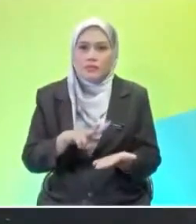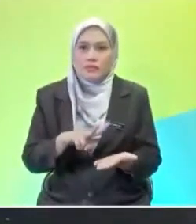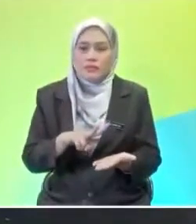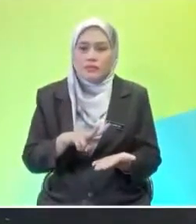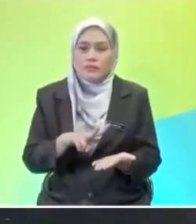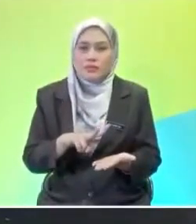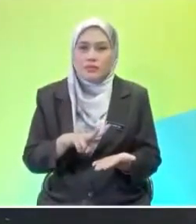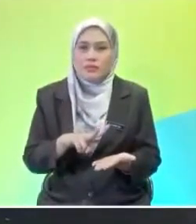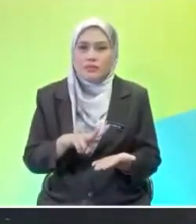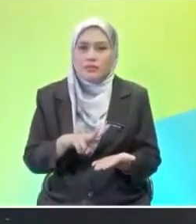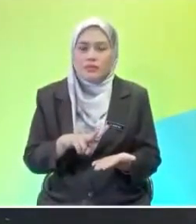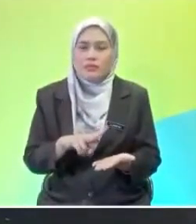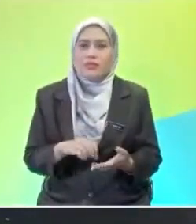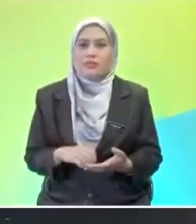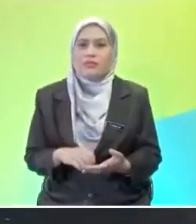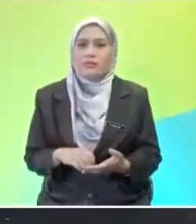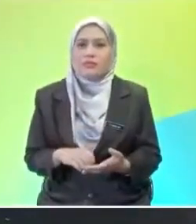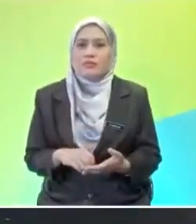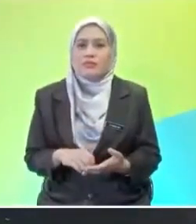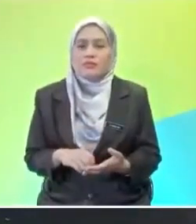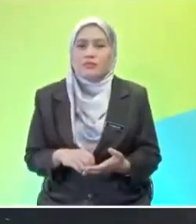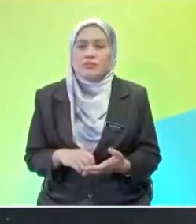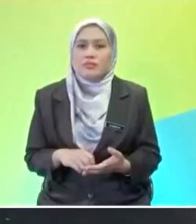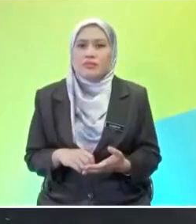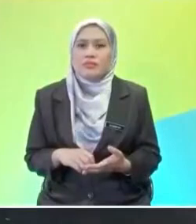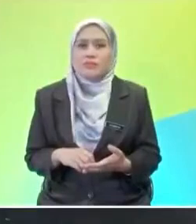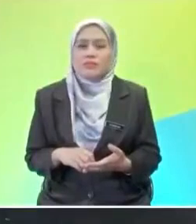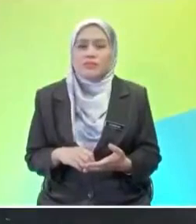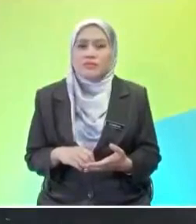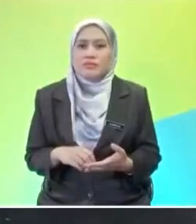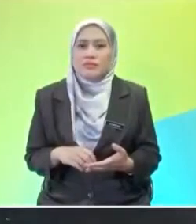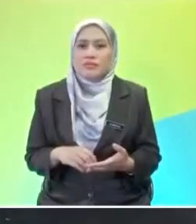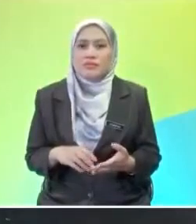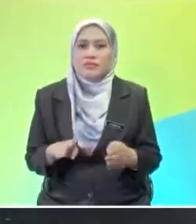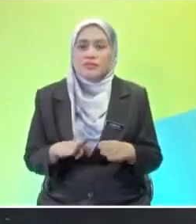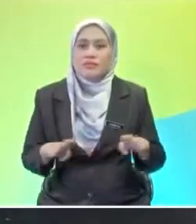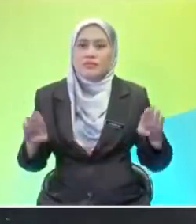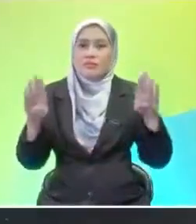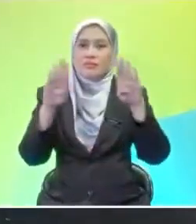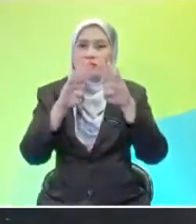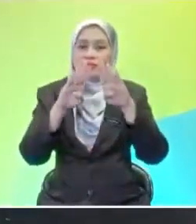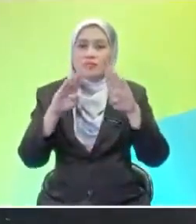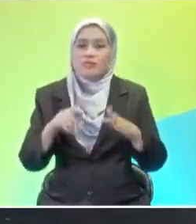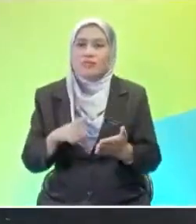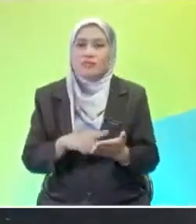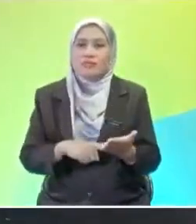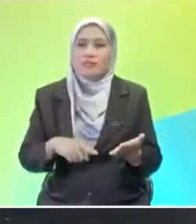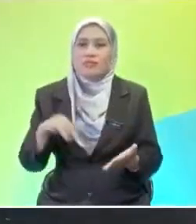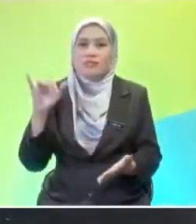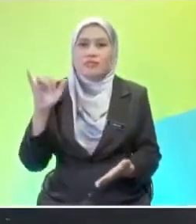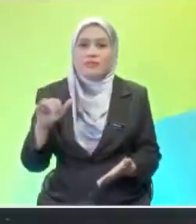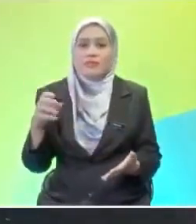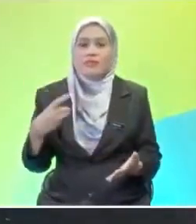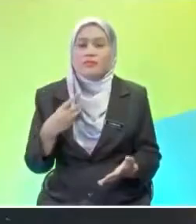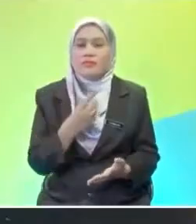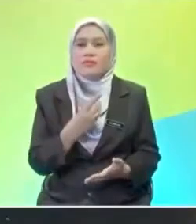tengok. Tapi penjelasan suara dan menarik kita baca tentang berita tersebut. Tapi apa kaitan dengan apa yang kita nak belajar pada hari